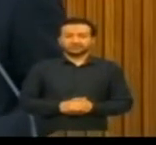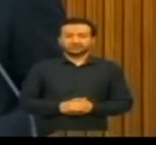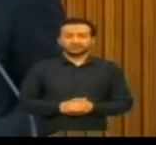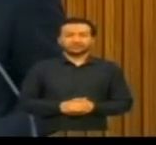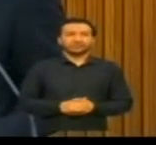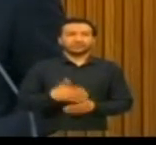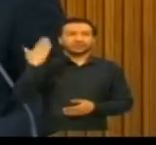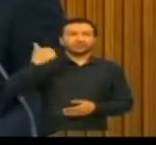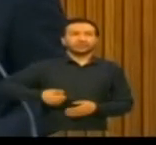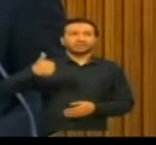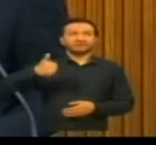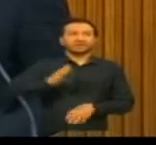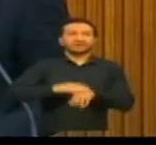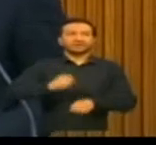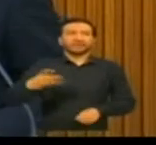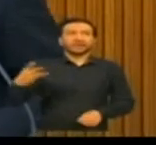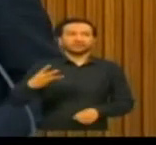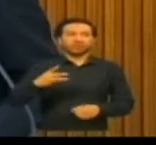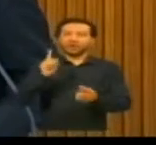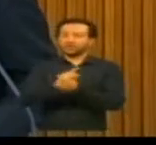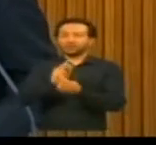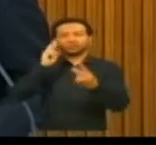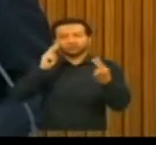Dönemin başbakanlığını yapan Erdoğan'la da görüştüler.